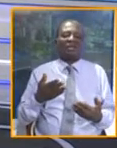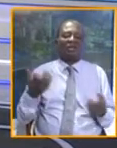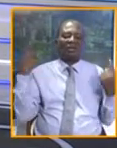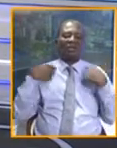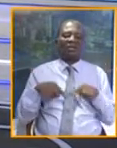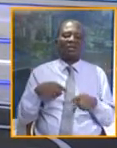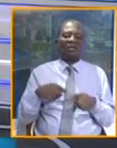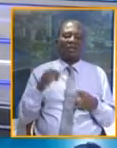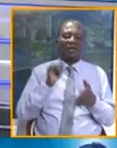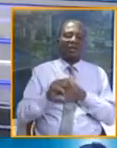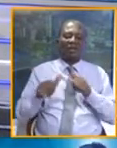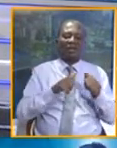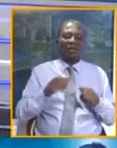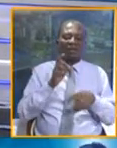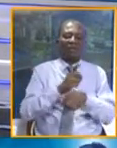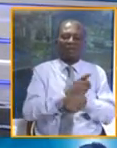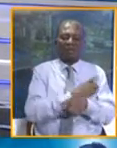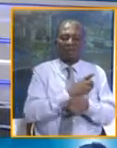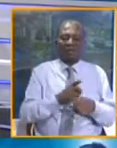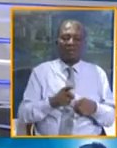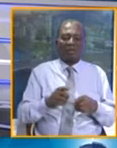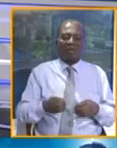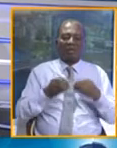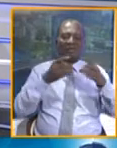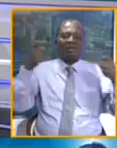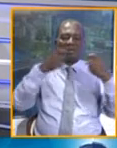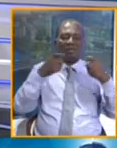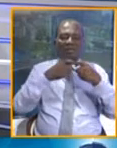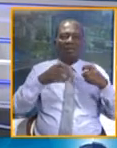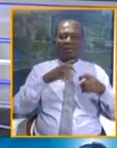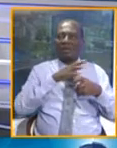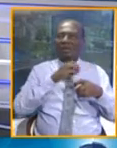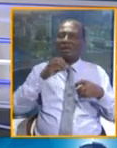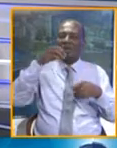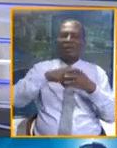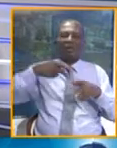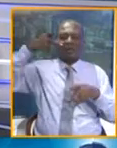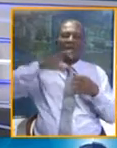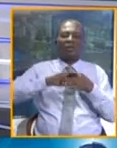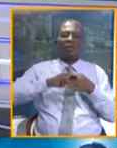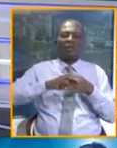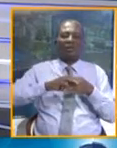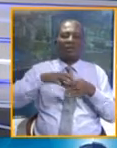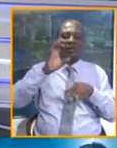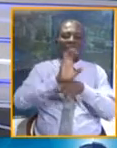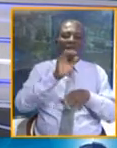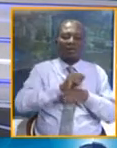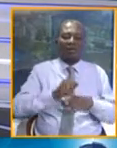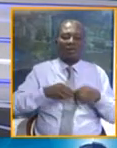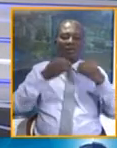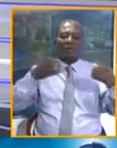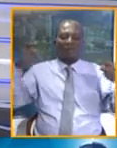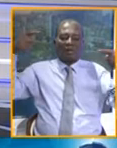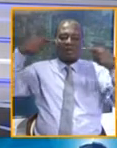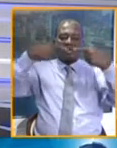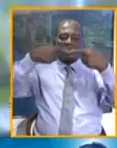de développement concrétisée, la mise sous tension du village de Coco, c'est au nord de la Côte d'Ivoire, le village raccordé à l'électricité.